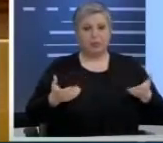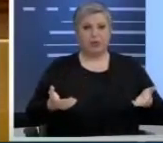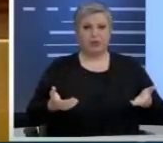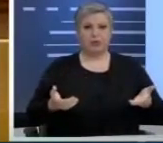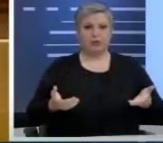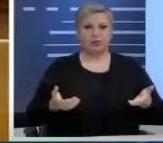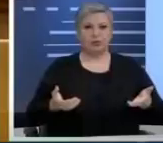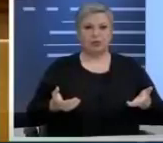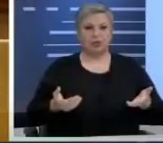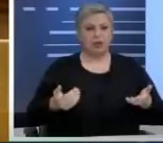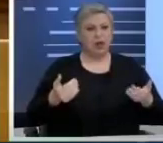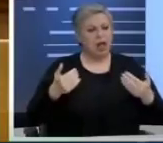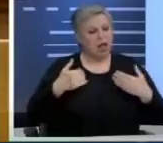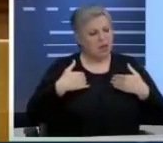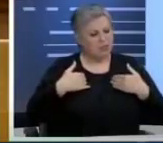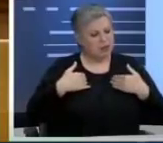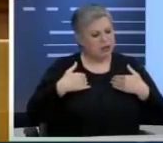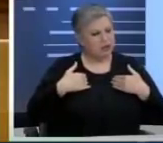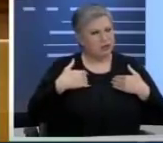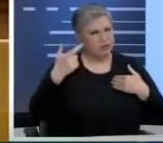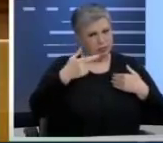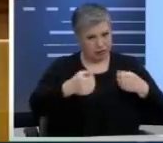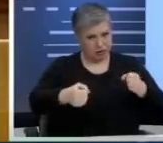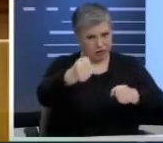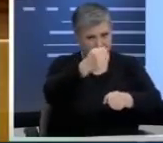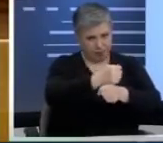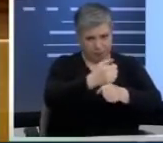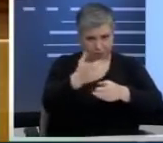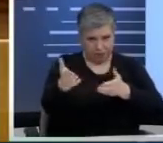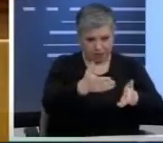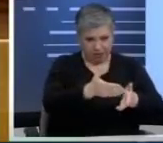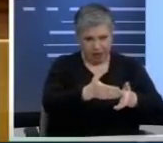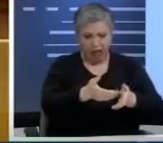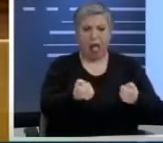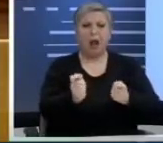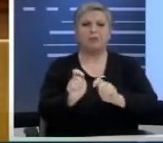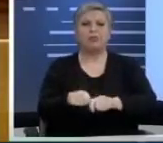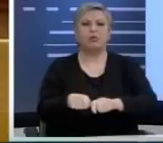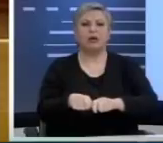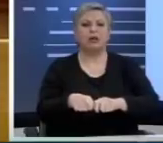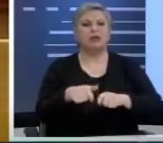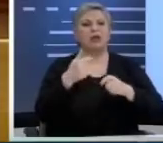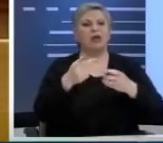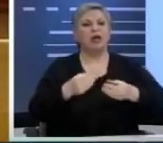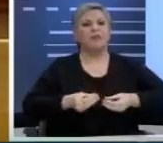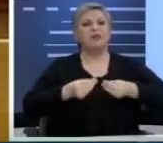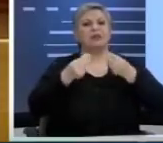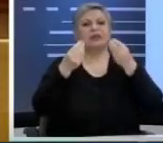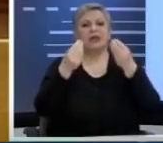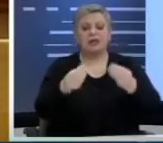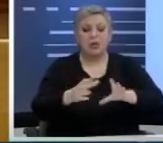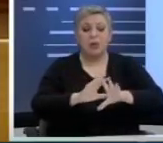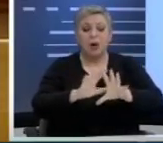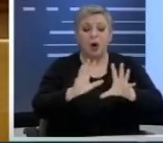σας αφήνουμε, αν θείτε εσείς, που δεν πρόκειται να γίνει, δεν έχουμε τέτοιο σκοπό, και με μαξιλάρι και με ρύθμιση